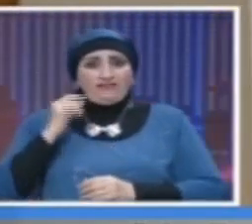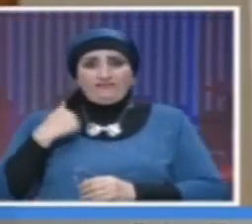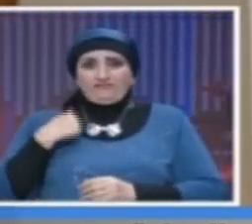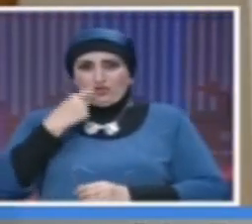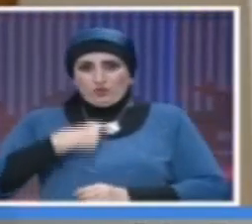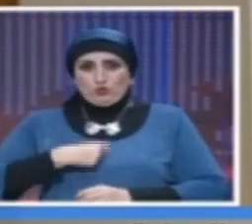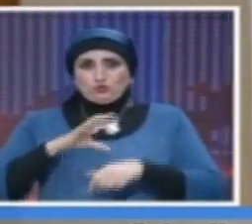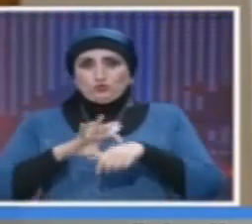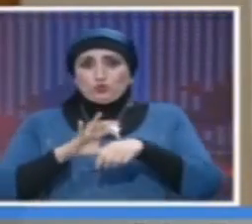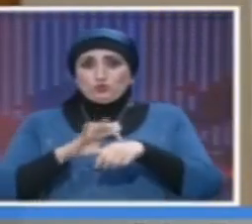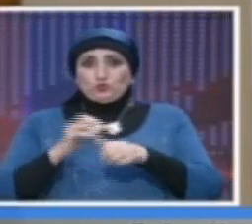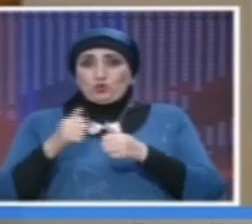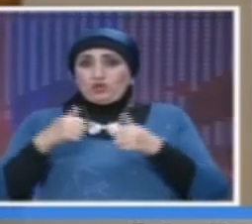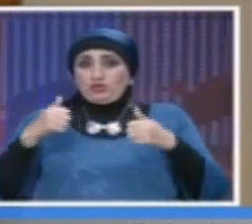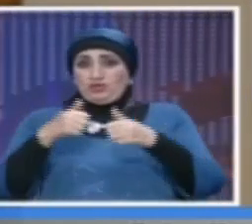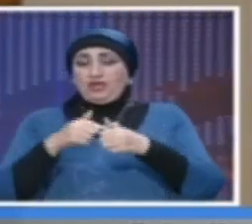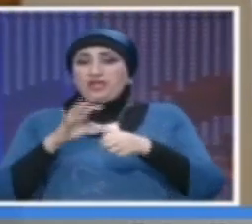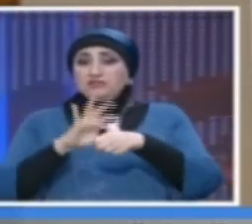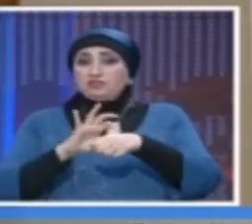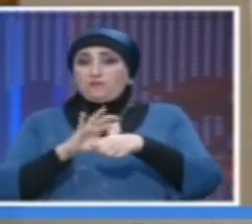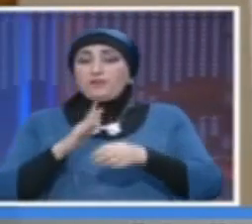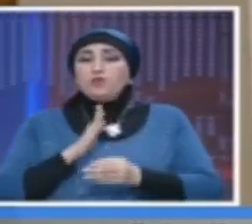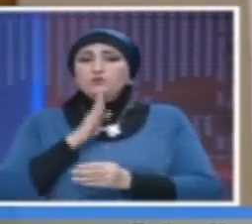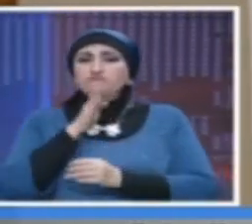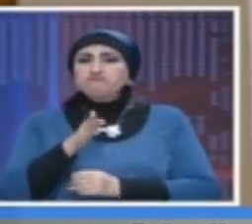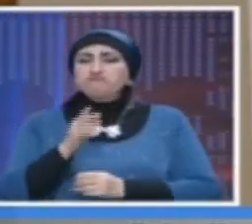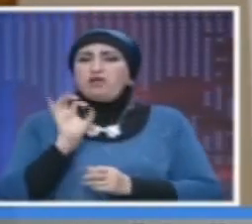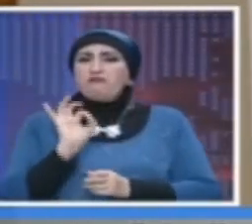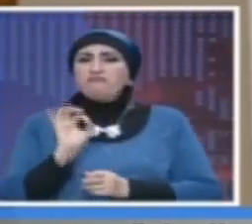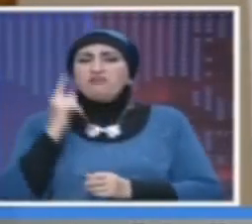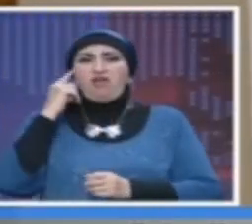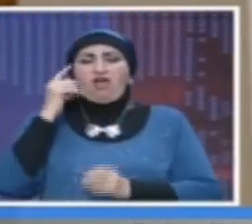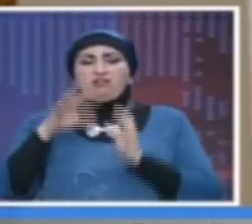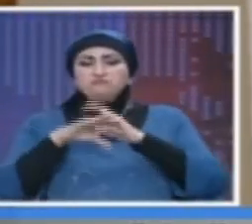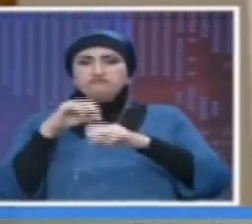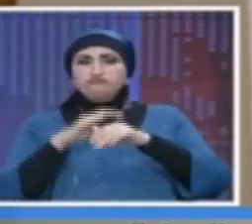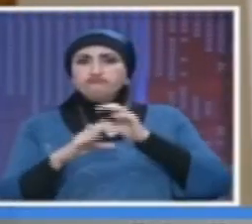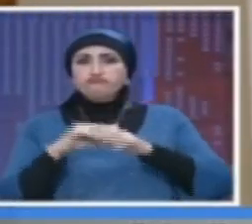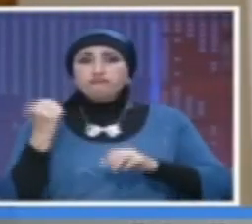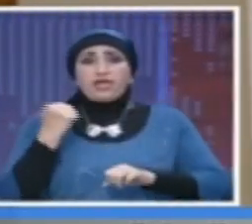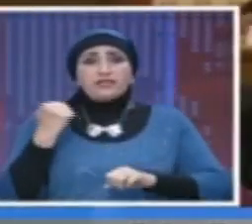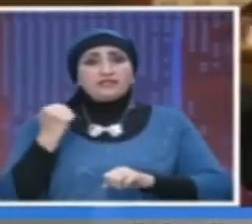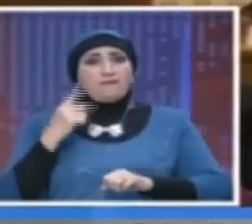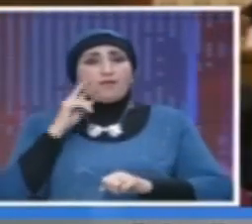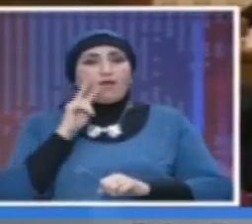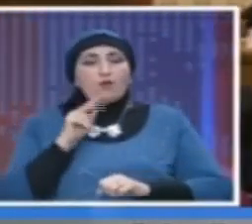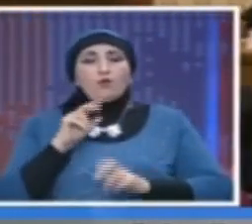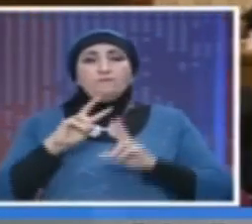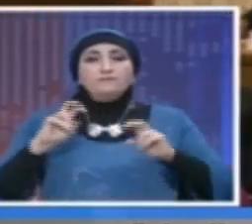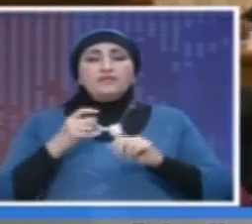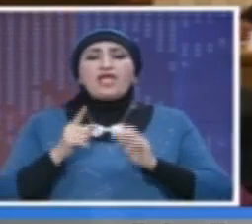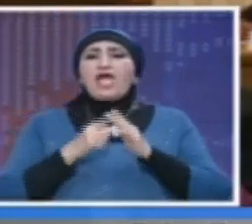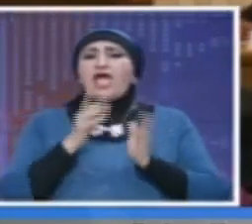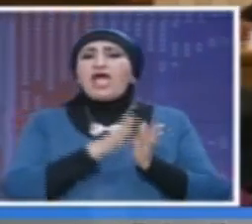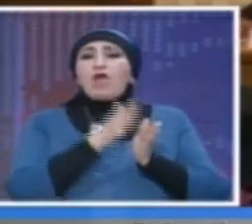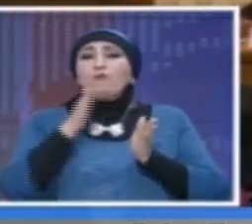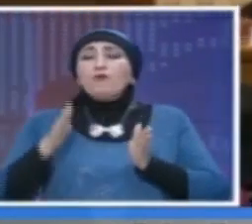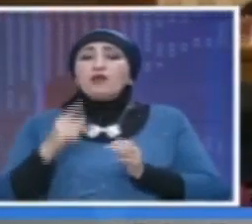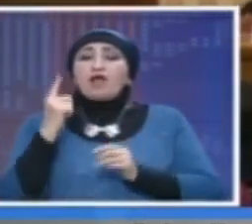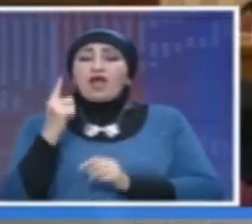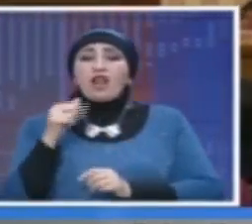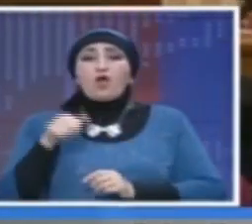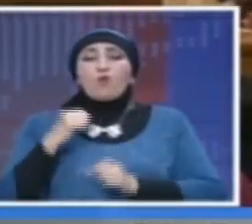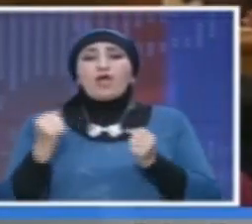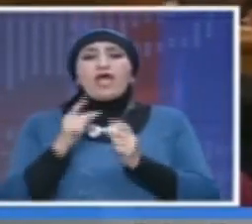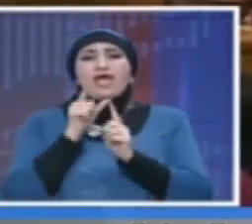اللي موجود، طبيب الأسرة اللي موجود، ان هو على مستوى عالي جدا من الكفاءة والتدريب عشان يقدر يشخصه. وكمرحلة اولى يهدف التدريب